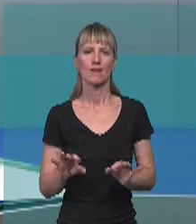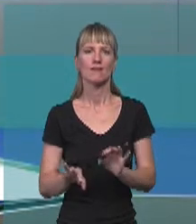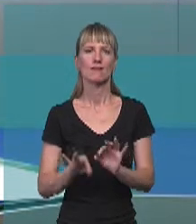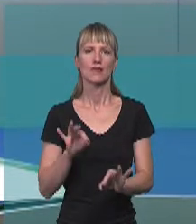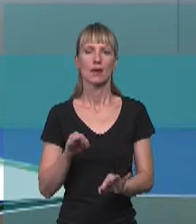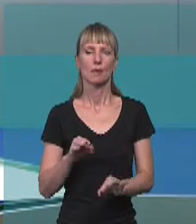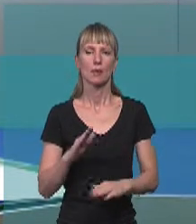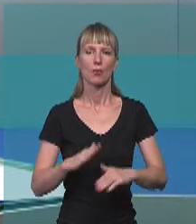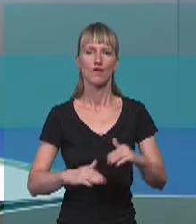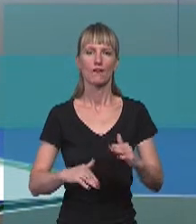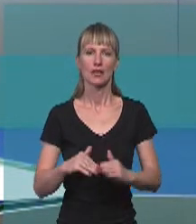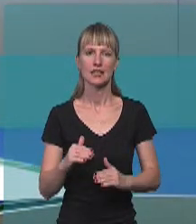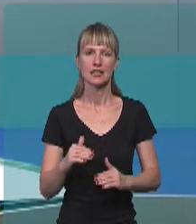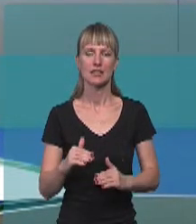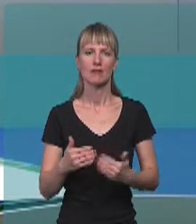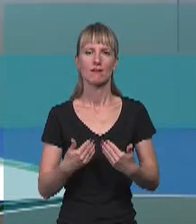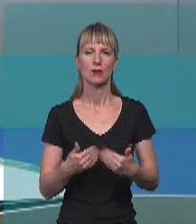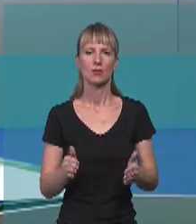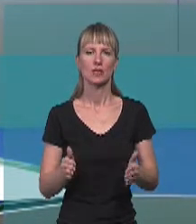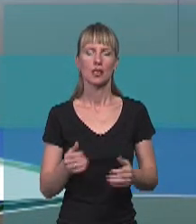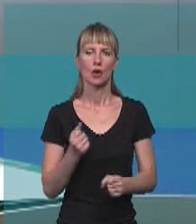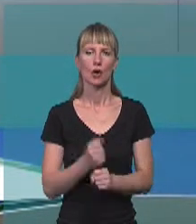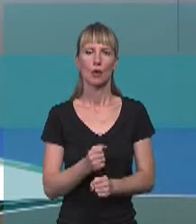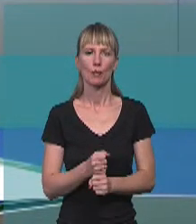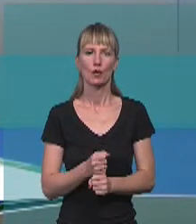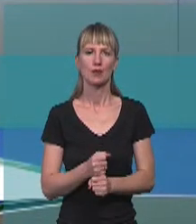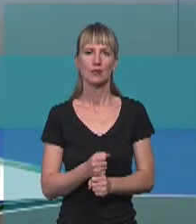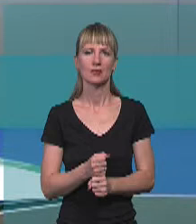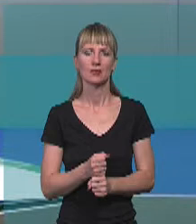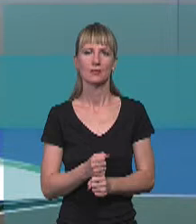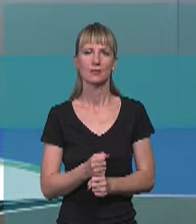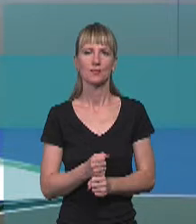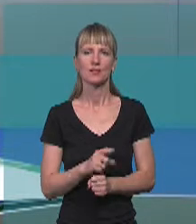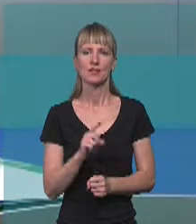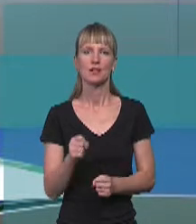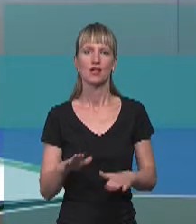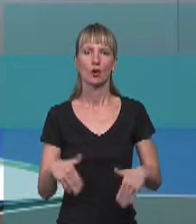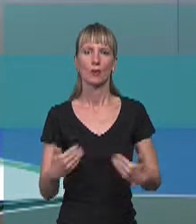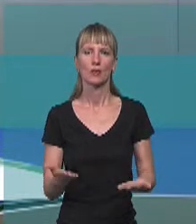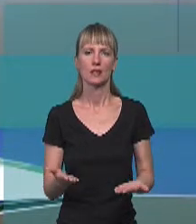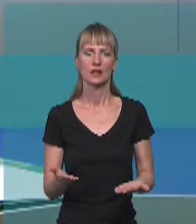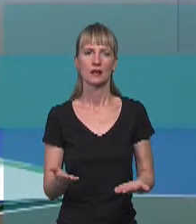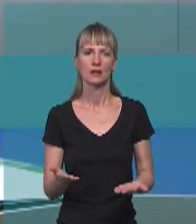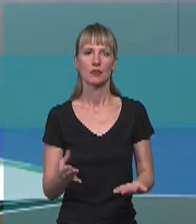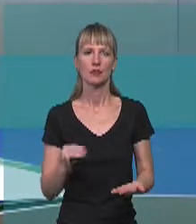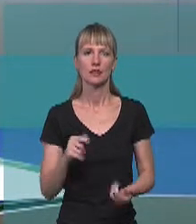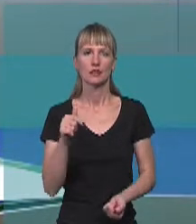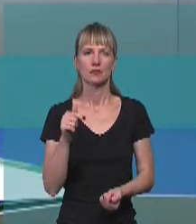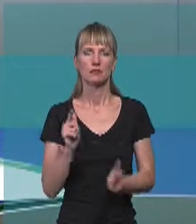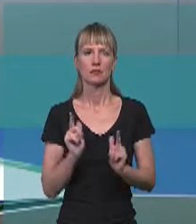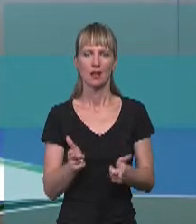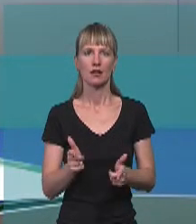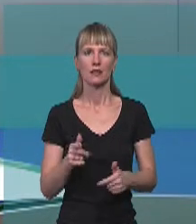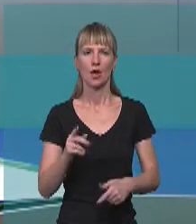вибір професії випускники роблять, ну, скажімо так, за рекомендаціями і за згодою